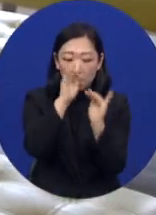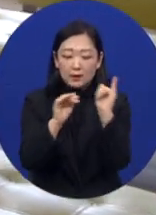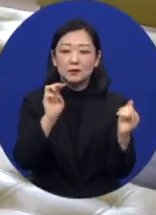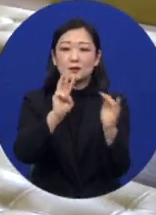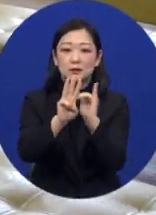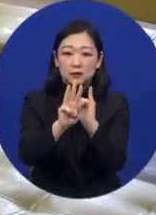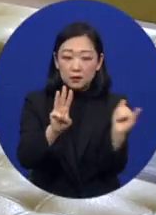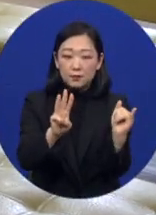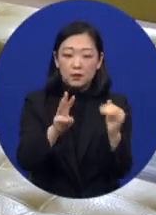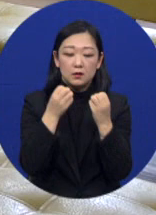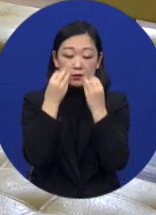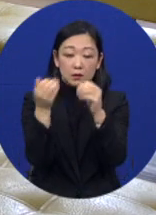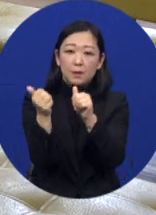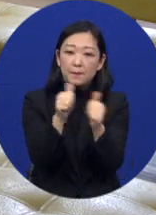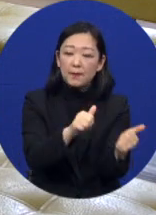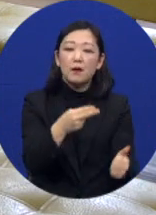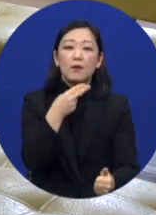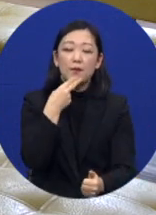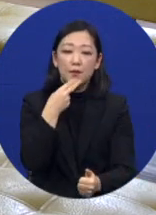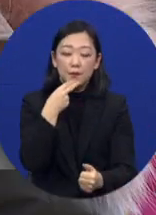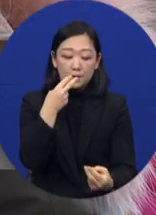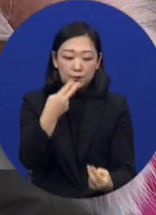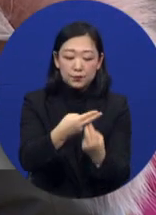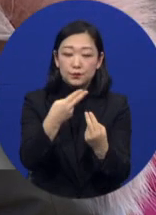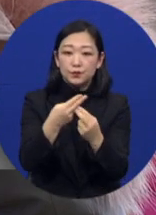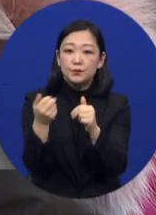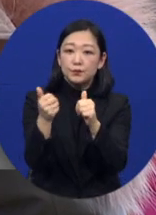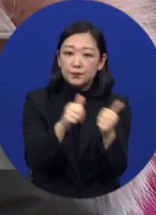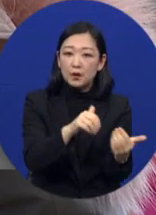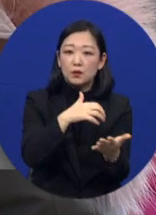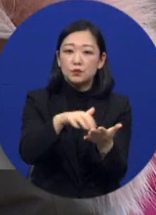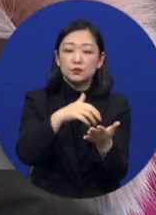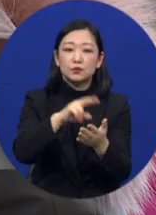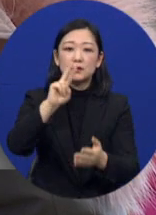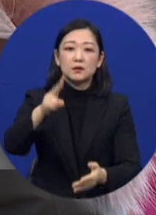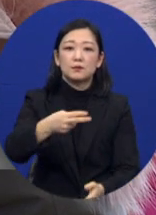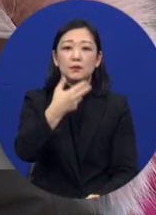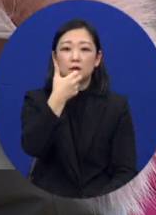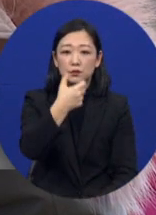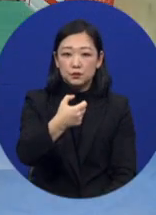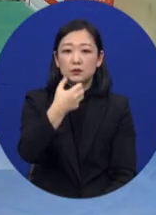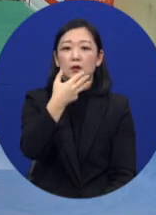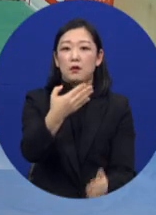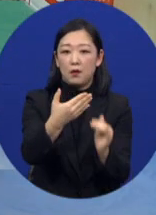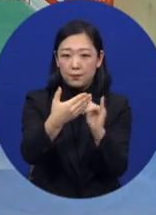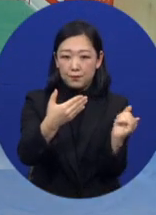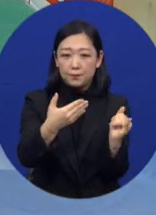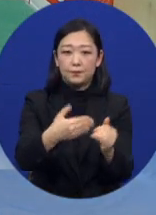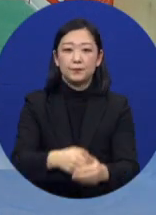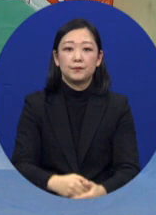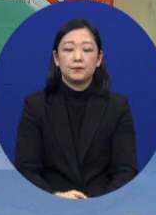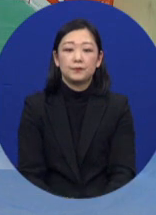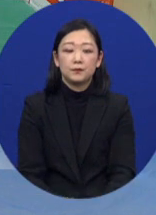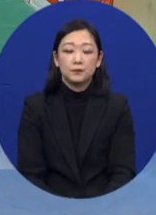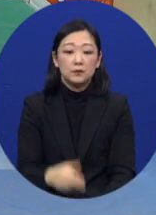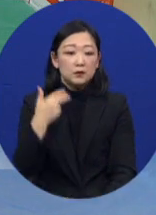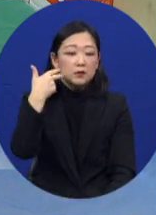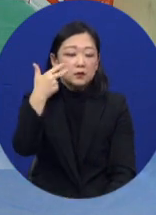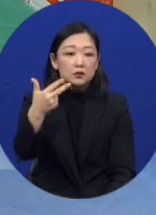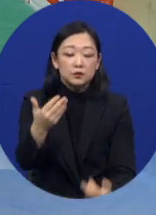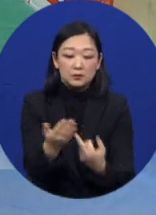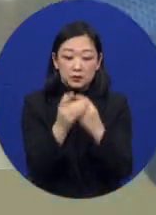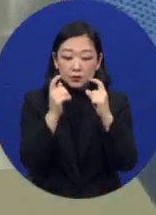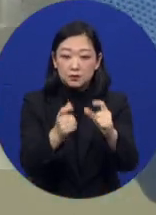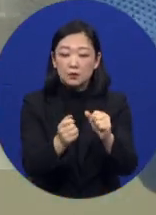환자는 3명이고 신규 사망자가 없어 누적 사망자 수는 29명을 유지하고 있습니다 최근 일주일